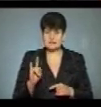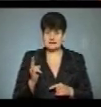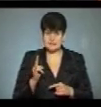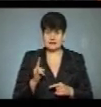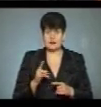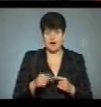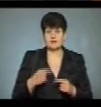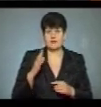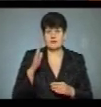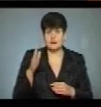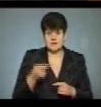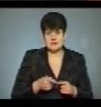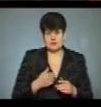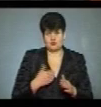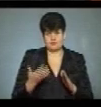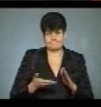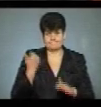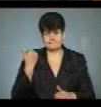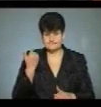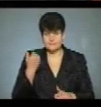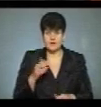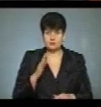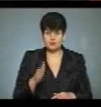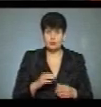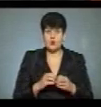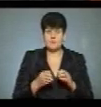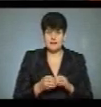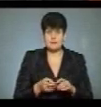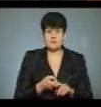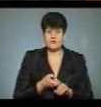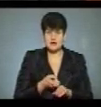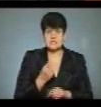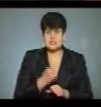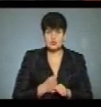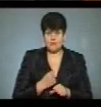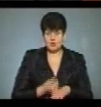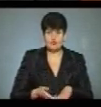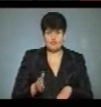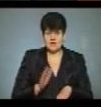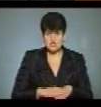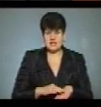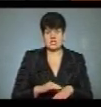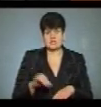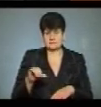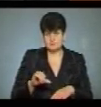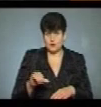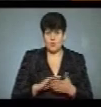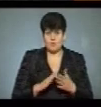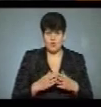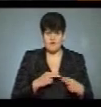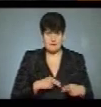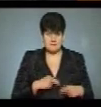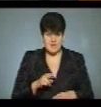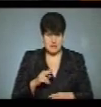законодавець хоче ці обмеження зняти. Будуть проблеми, пов'язані із роботою в важких і шкідливих умовах праці,